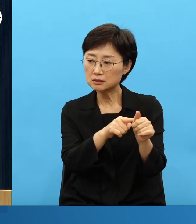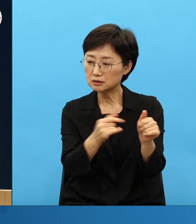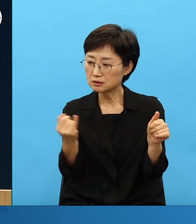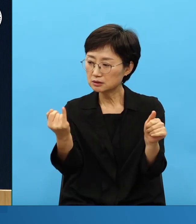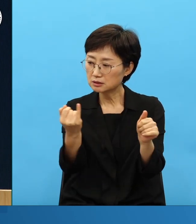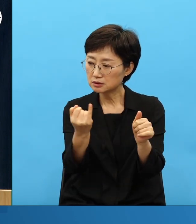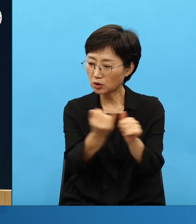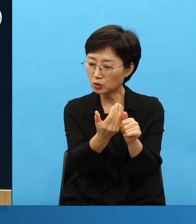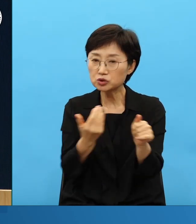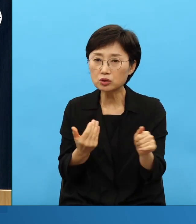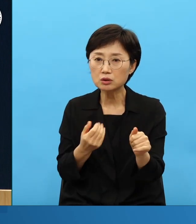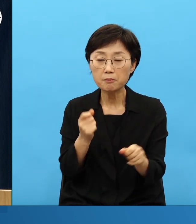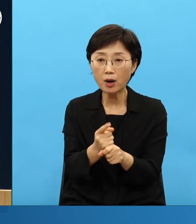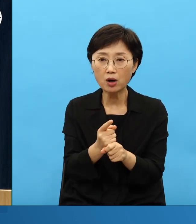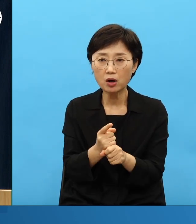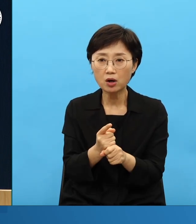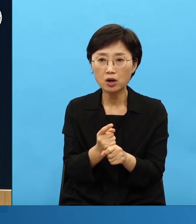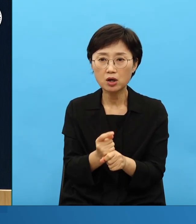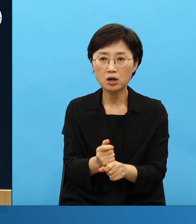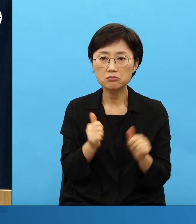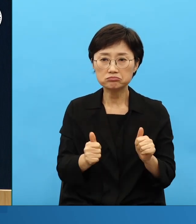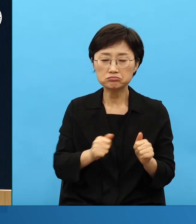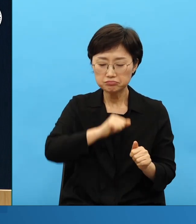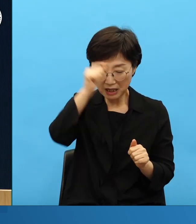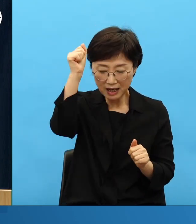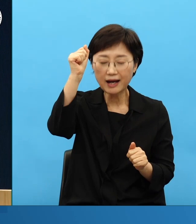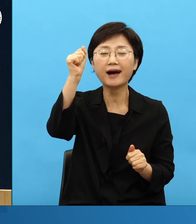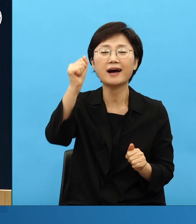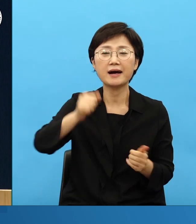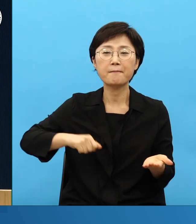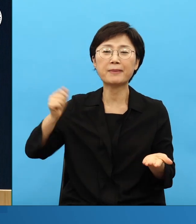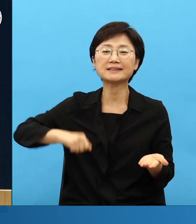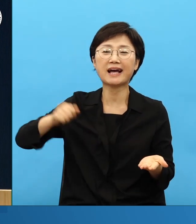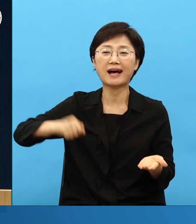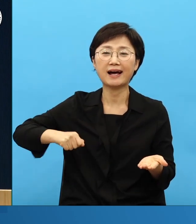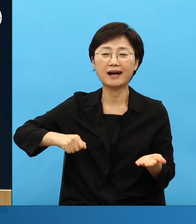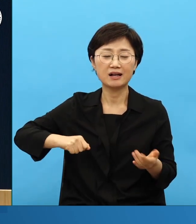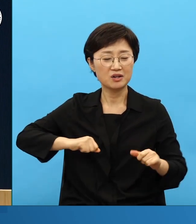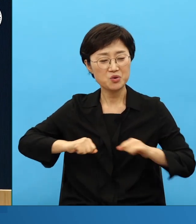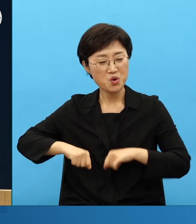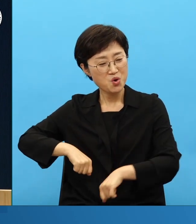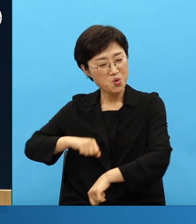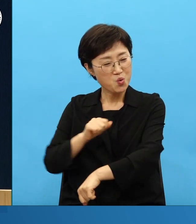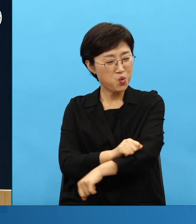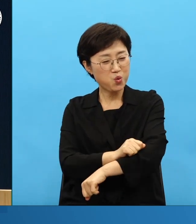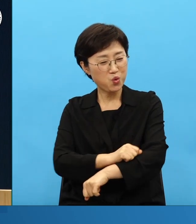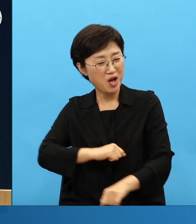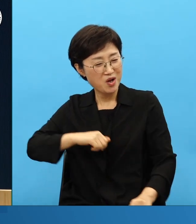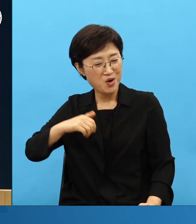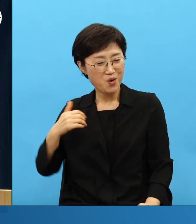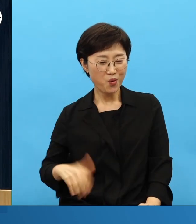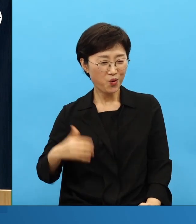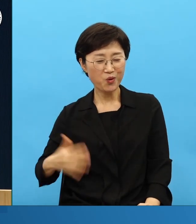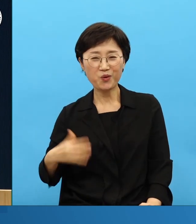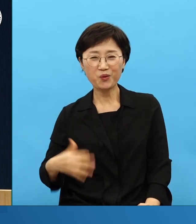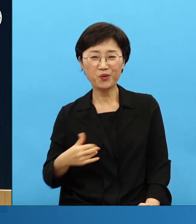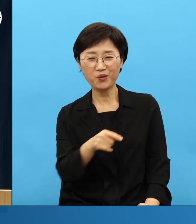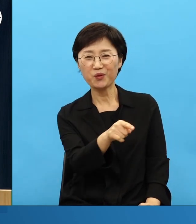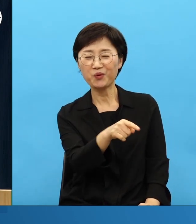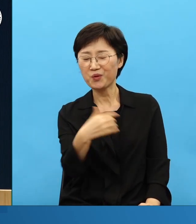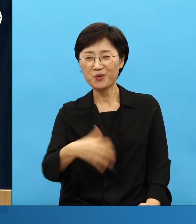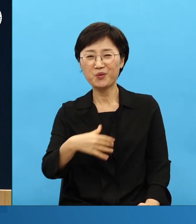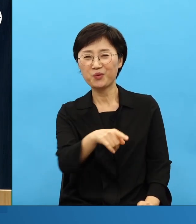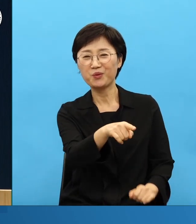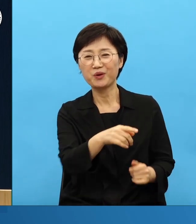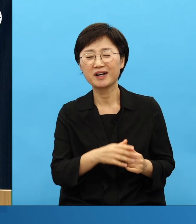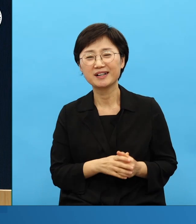뭐 판사 돼가지고요 활동도 하고 말이에요. And you know, it's not easy to get into that school, 많이 했어요. but even before he got married, he had become a judge, and he was